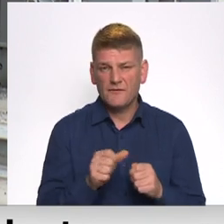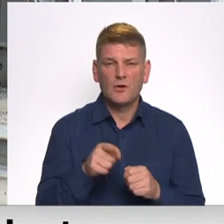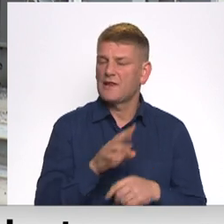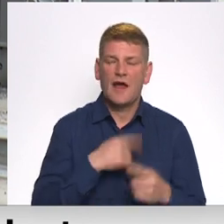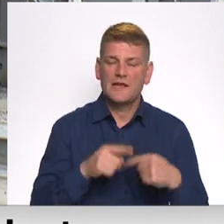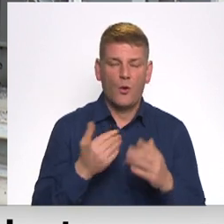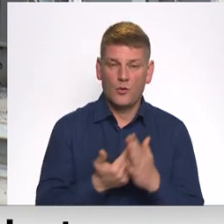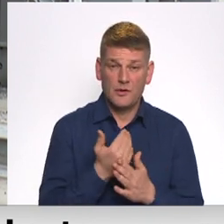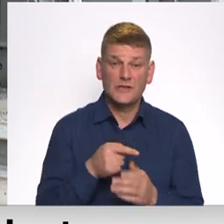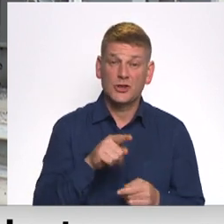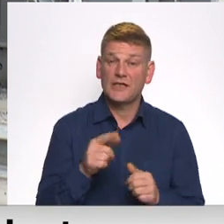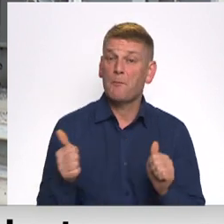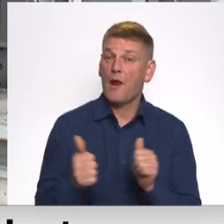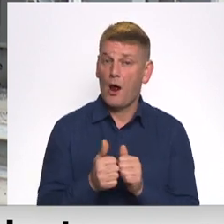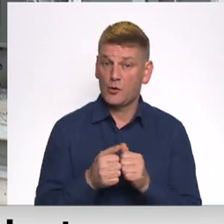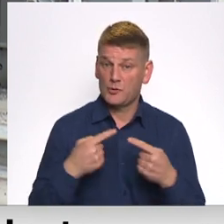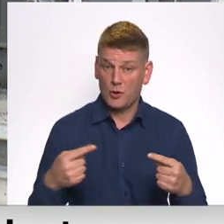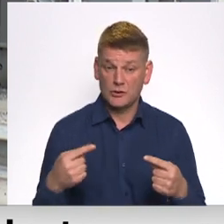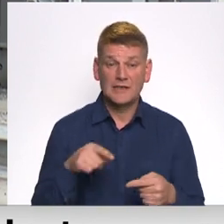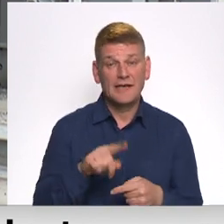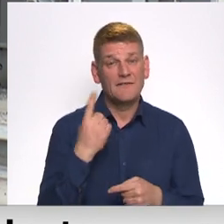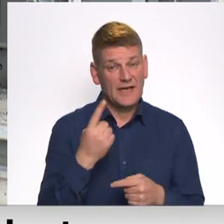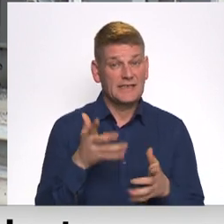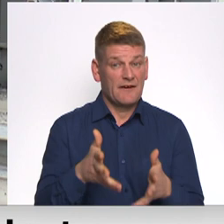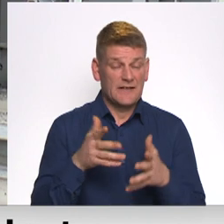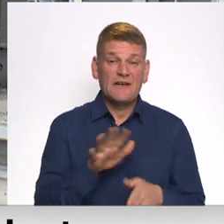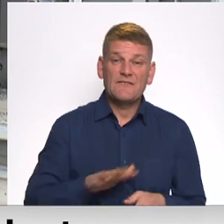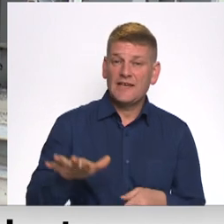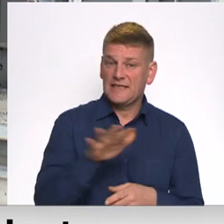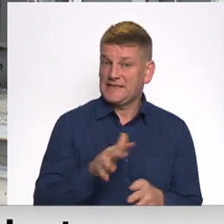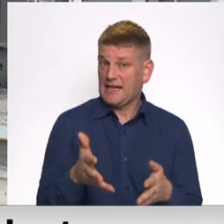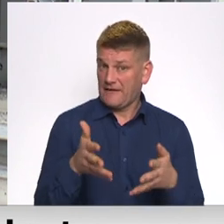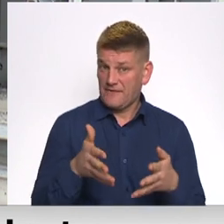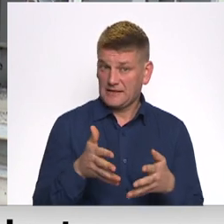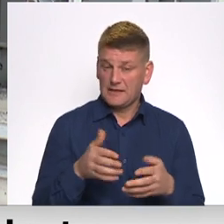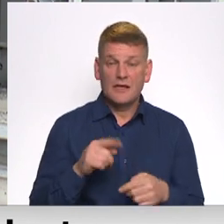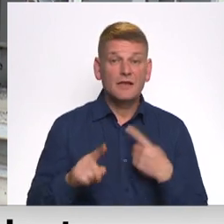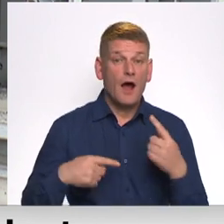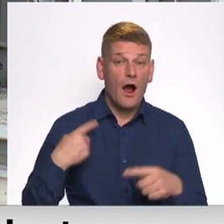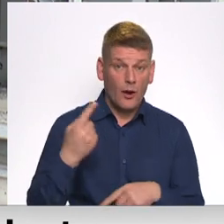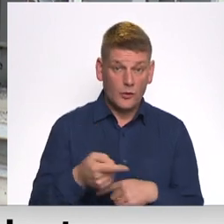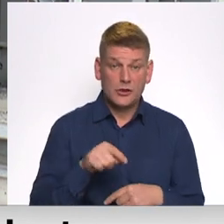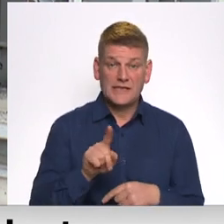neatjaunojumus. Šeit ir blakus produkti. Te ir viens efekts, ir vides efekts. Un nākošais tas ir